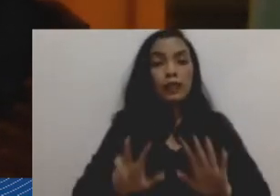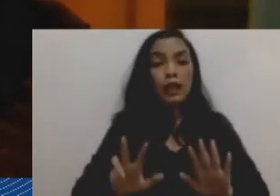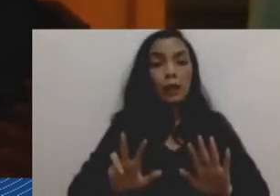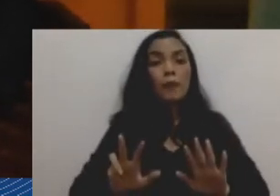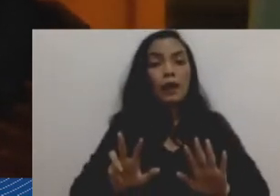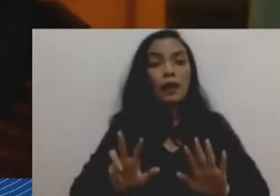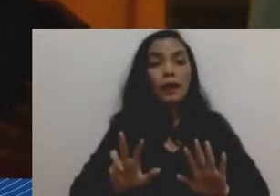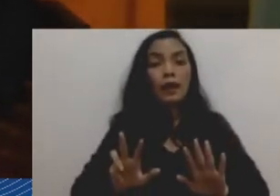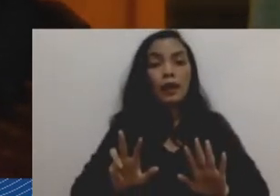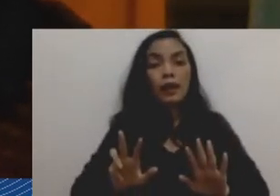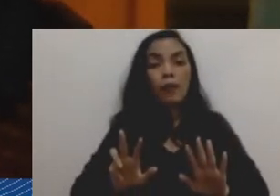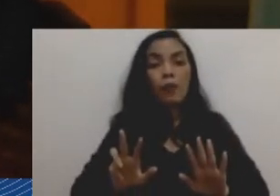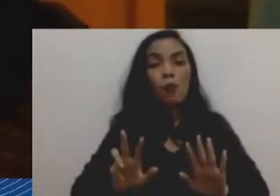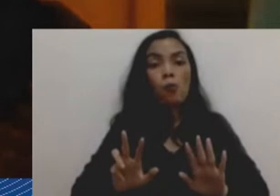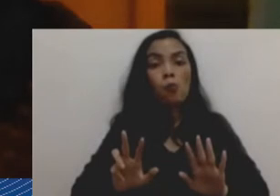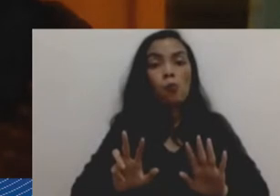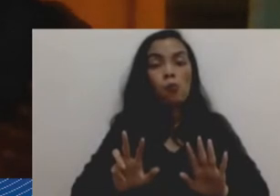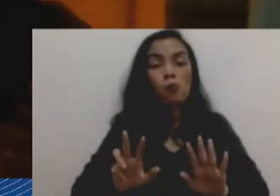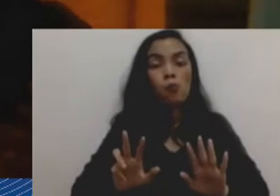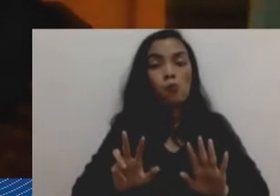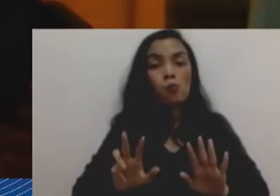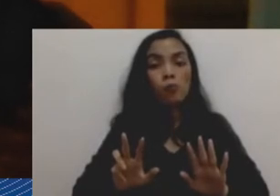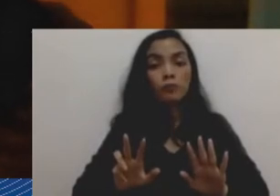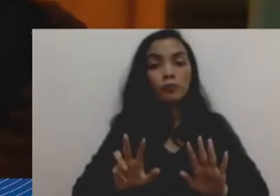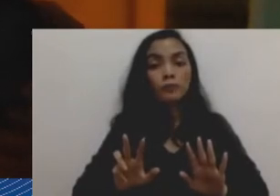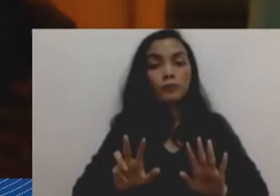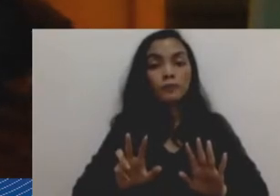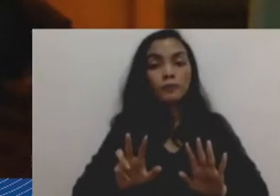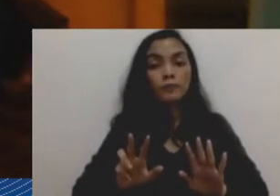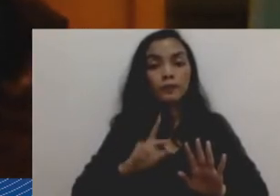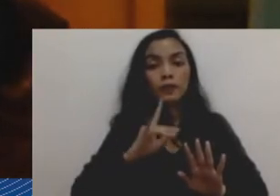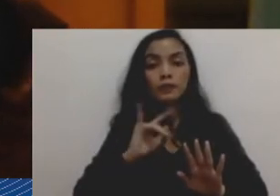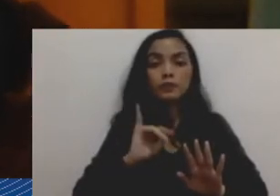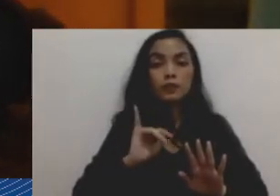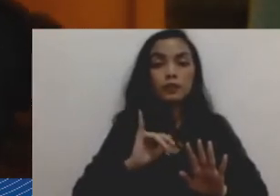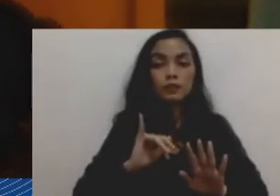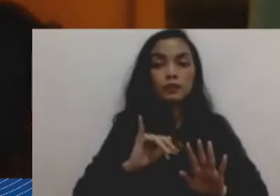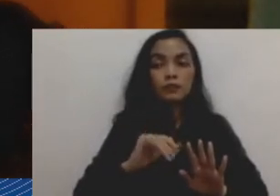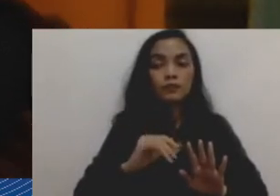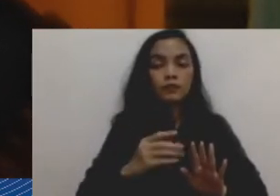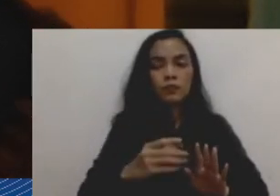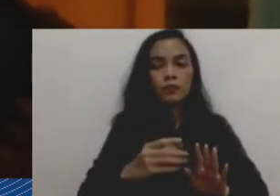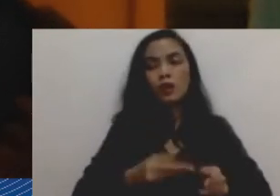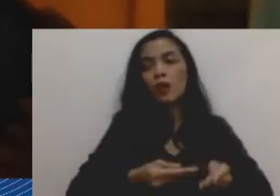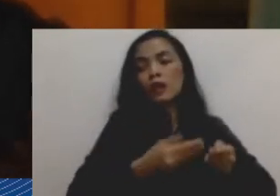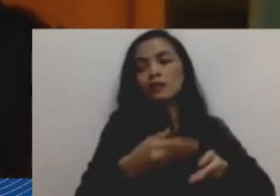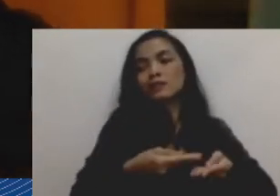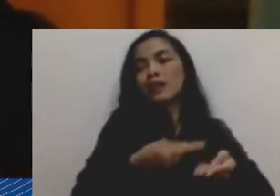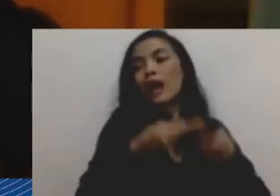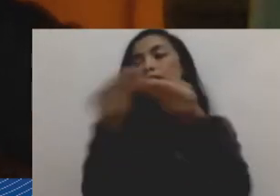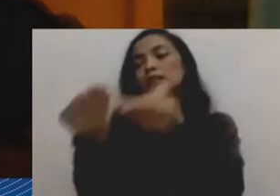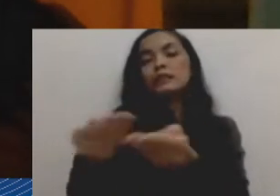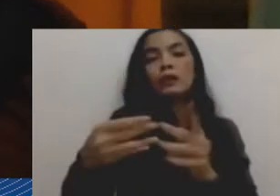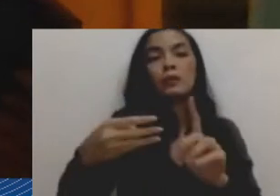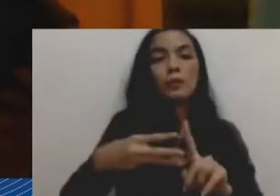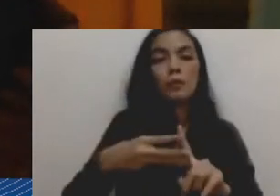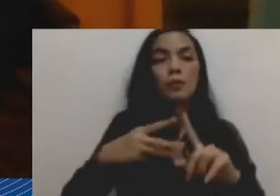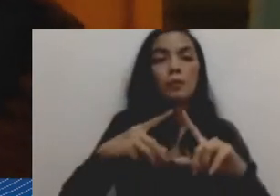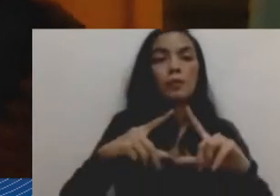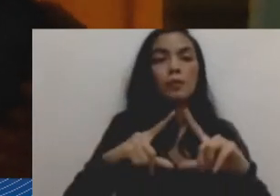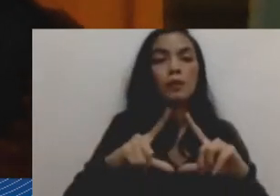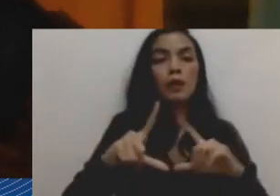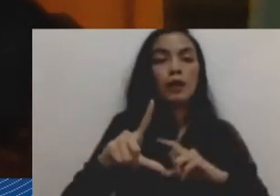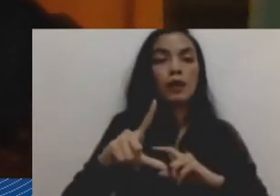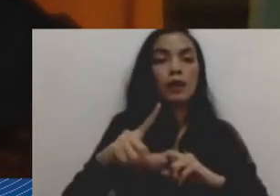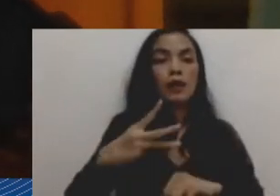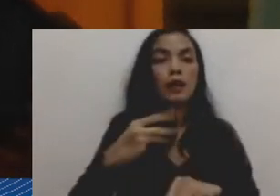memang di tarik untuk kemudian dikoordinasikan dengan badan legislasi untuk dibawa pembahasannya di dalam